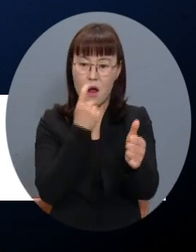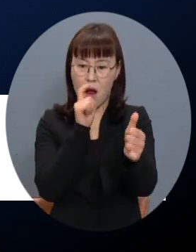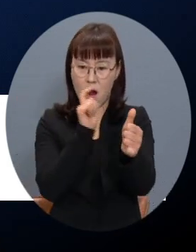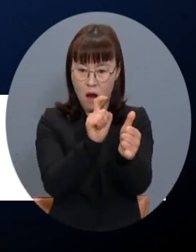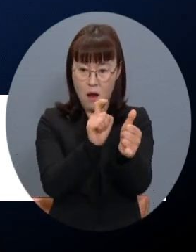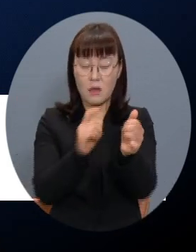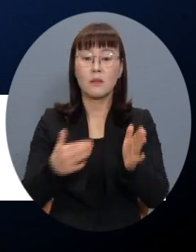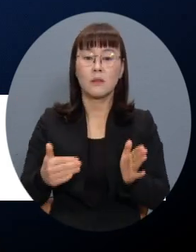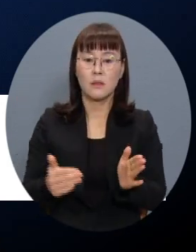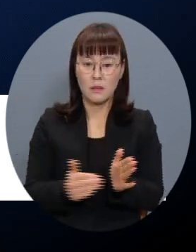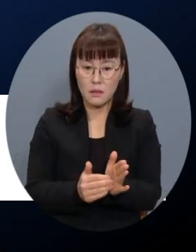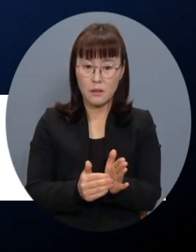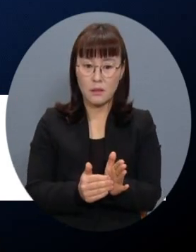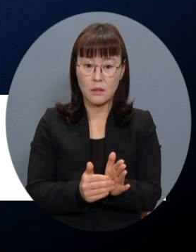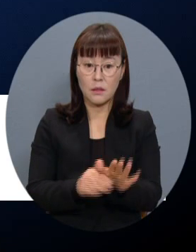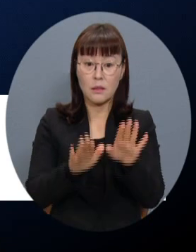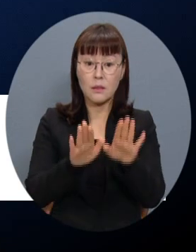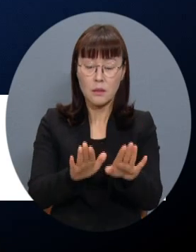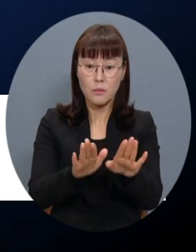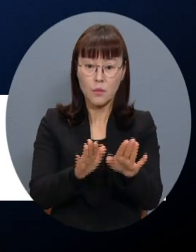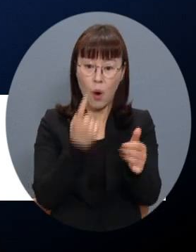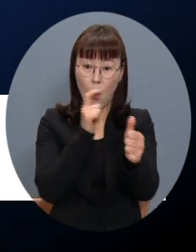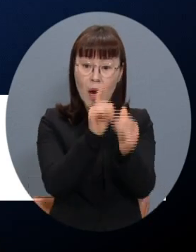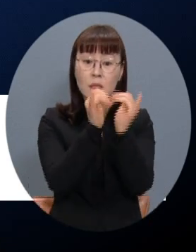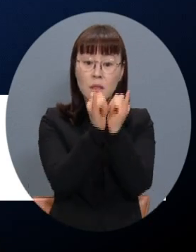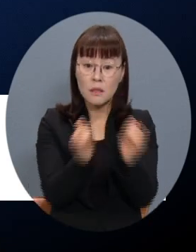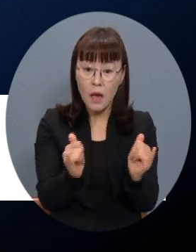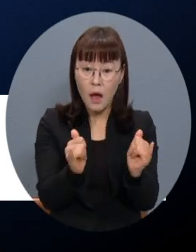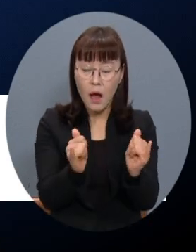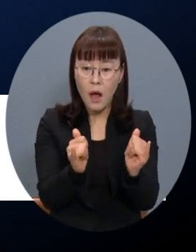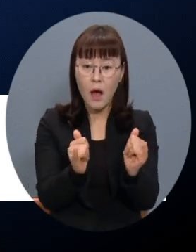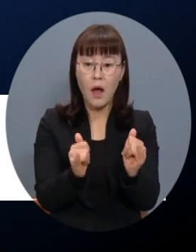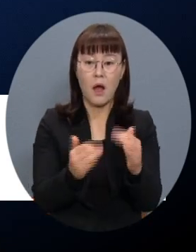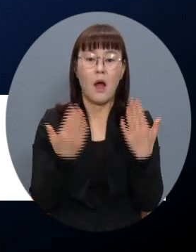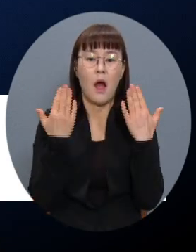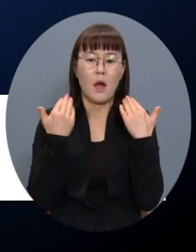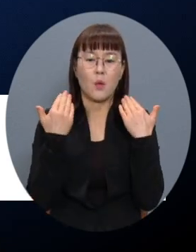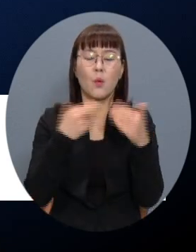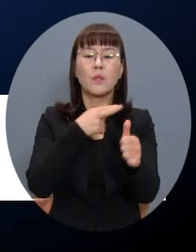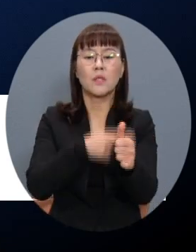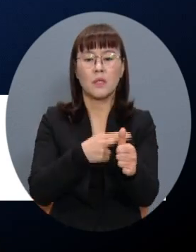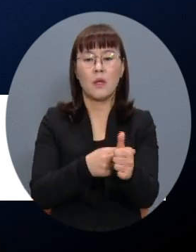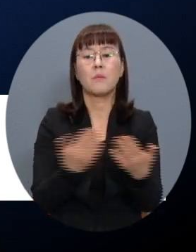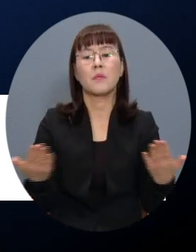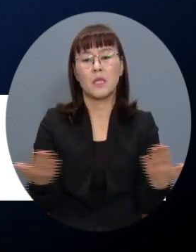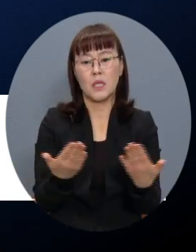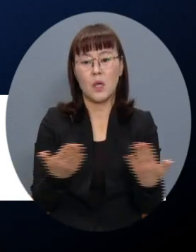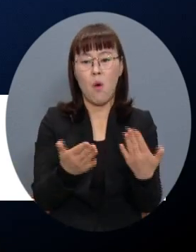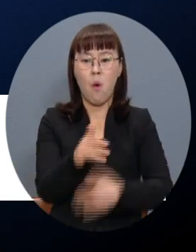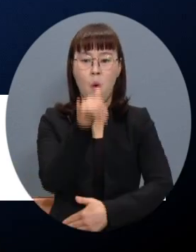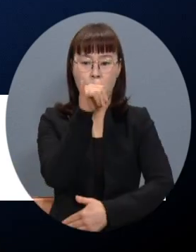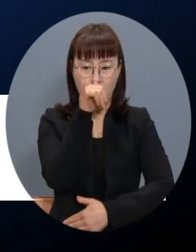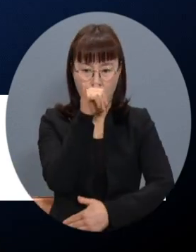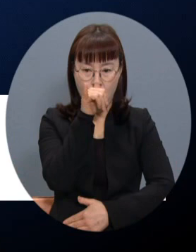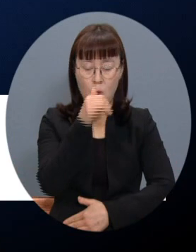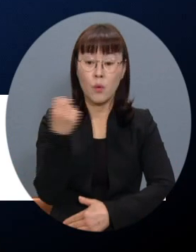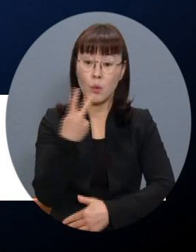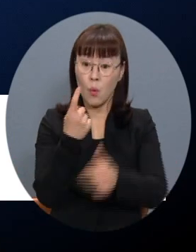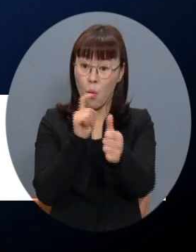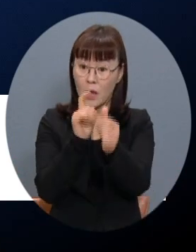되고 계셔서 또 이분들 중에 또 다수가 또 교육기관에 근무를 하고